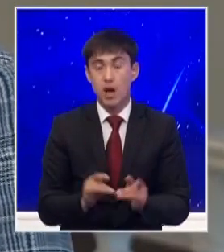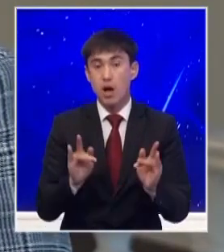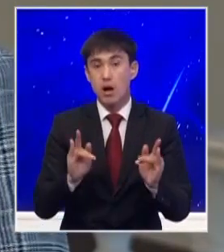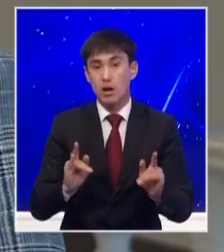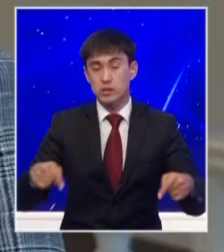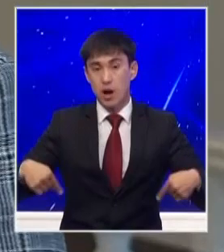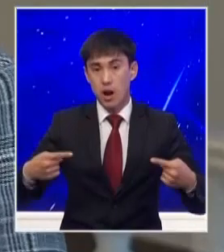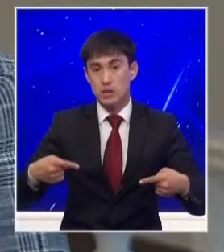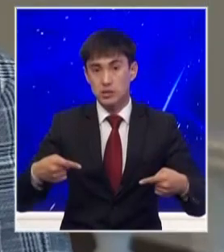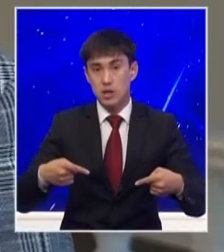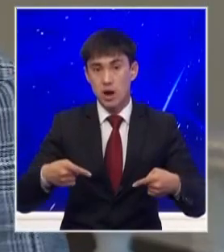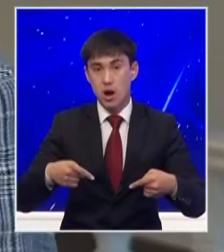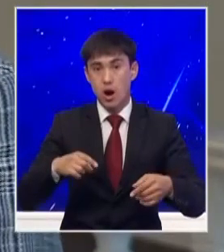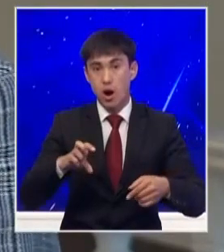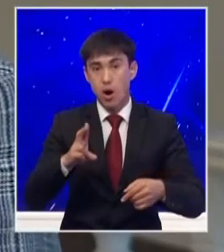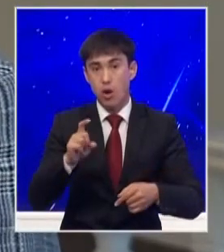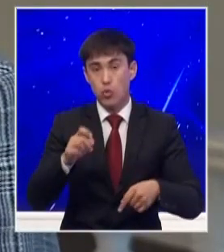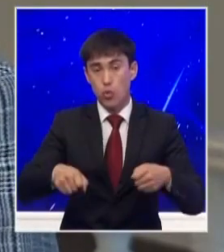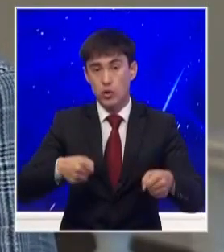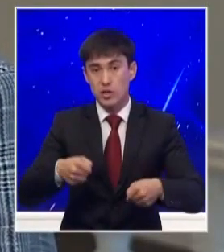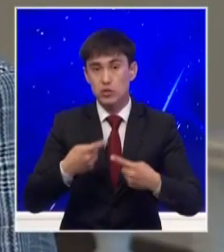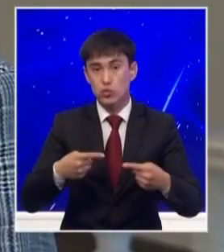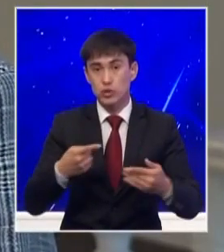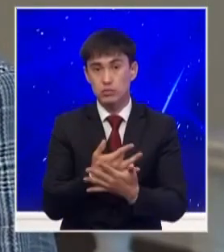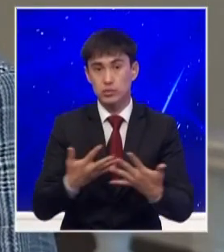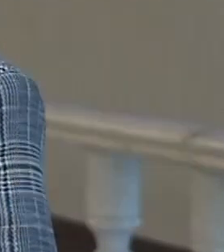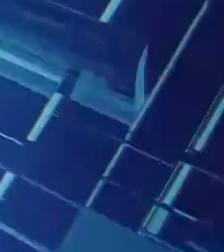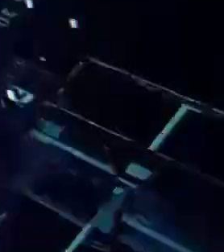кресло-коляски, ходунки и другие оборудования.